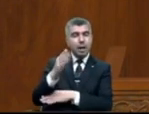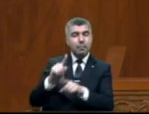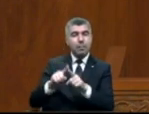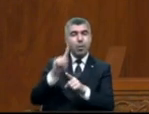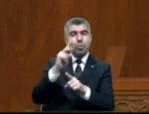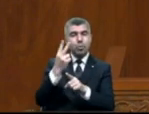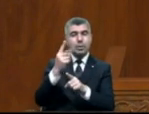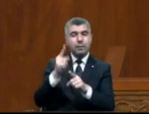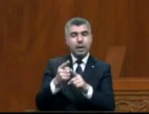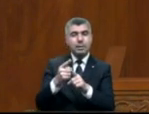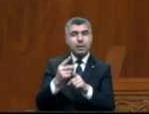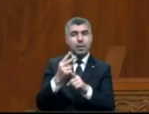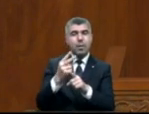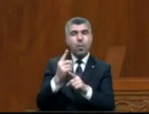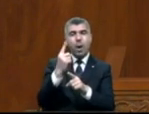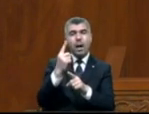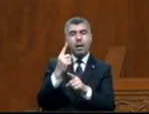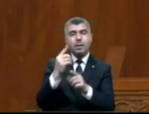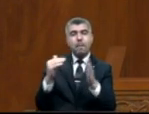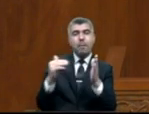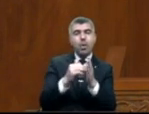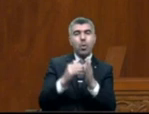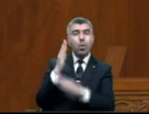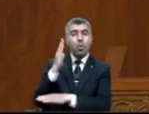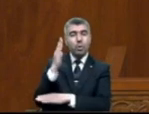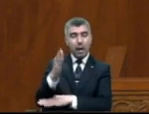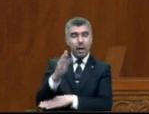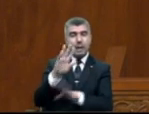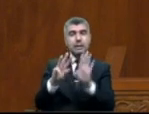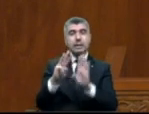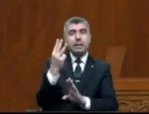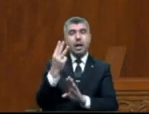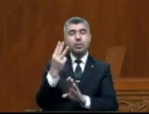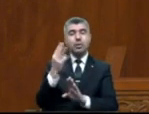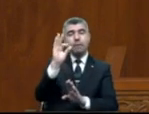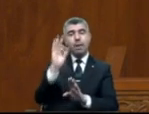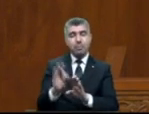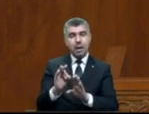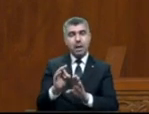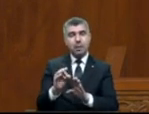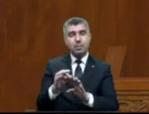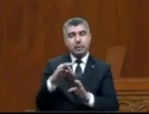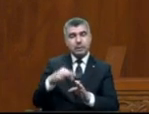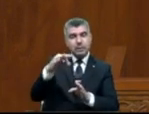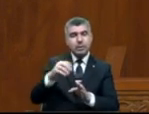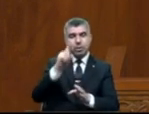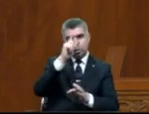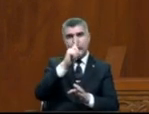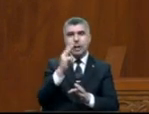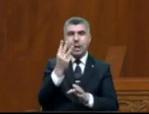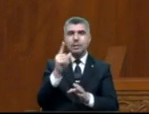2.1 مليون هكتار بزراعات الخريفية الكبرى، منها 13% مسقية، ونتمنى الله نوصلوا 3.5 إن شاء